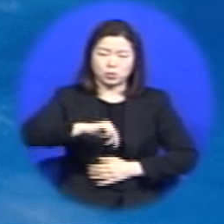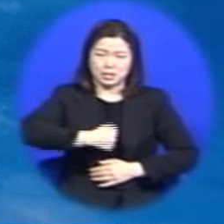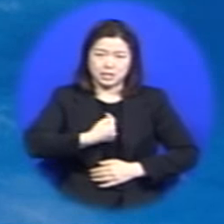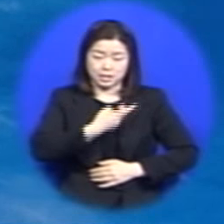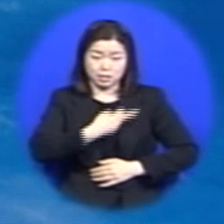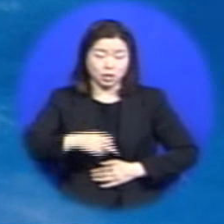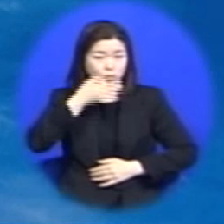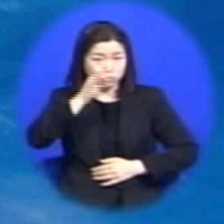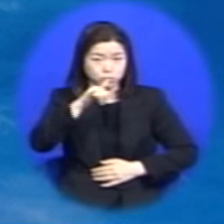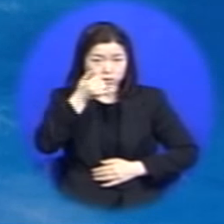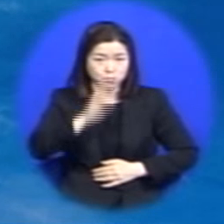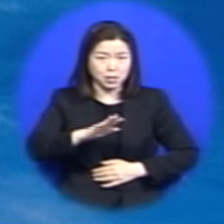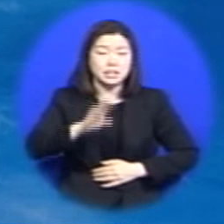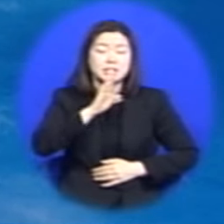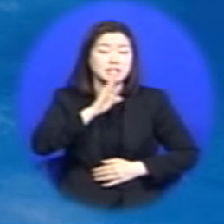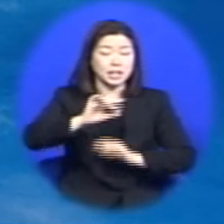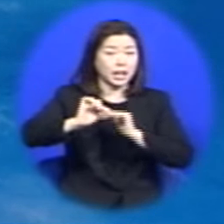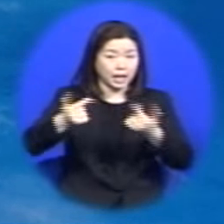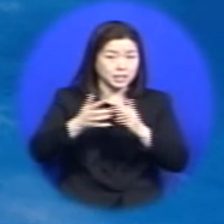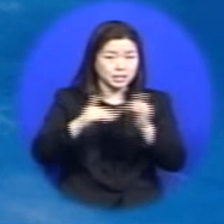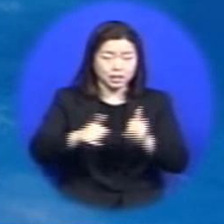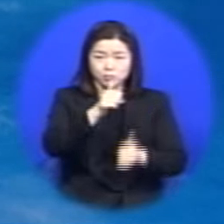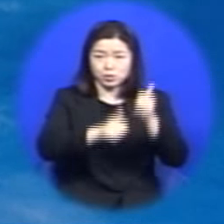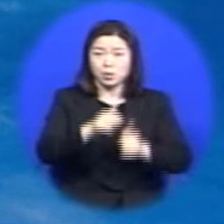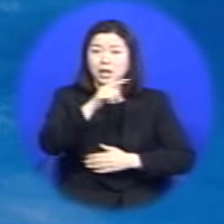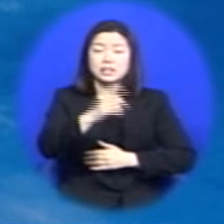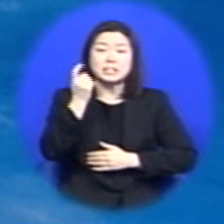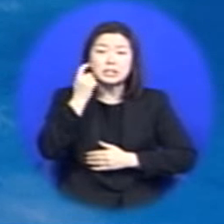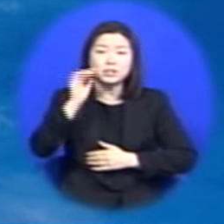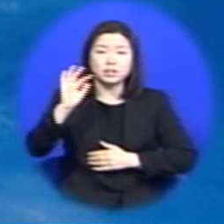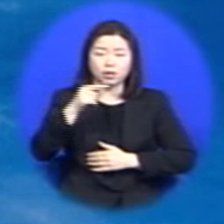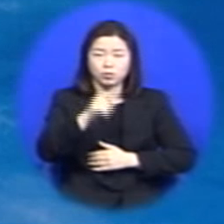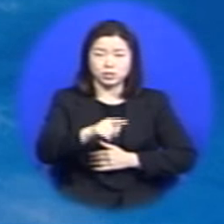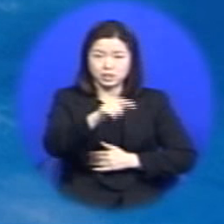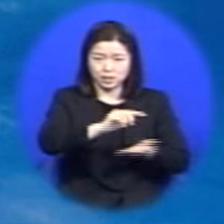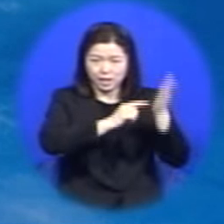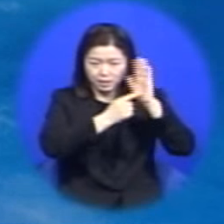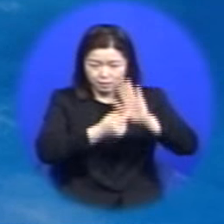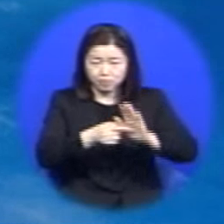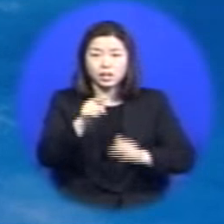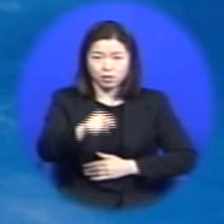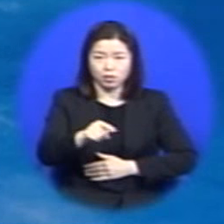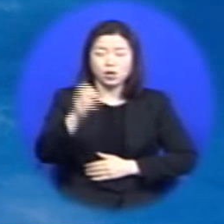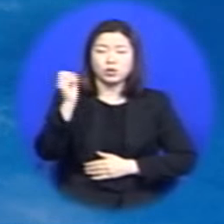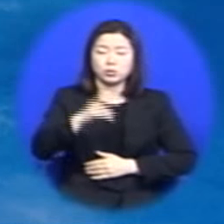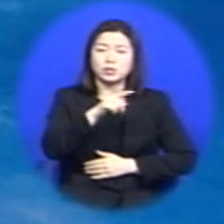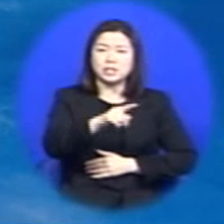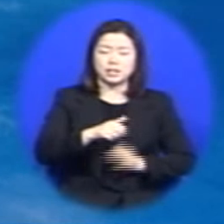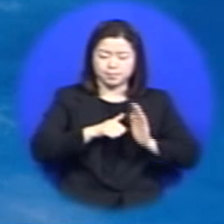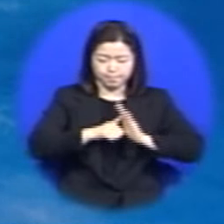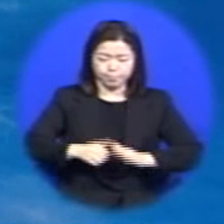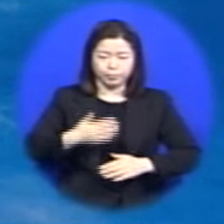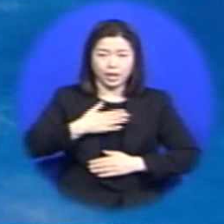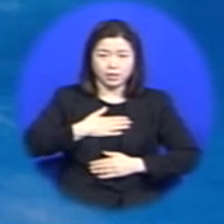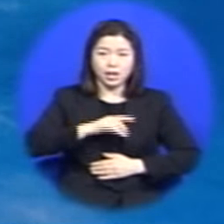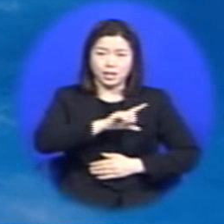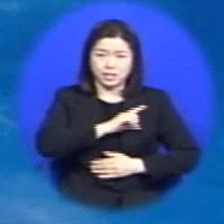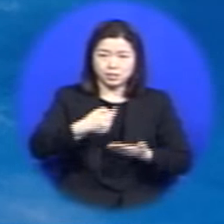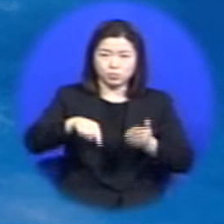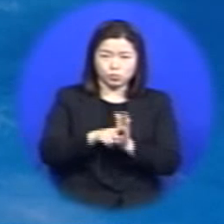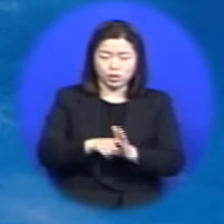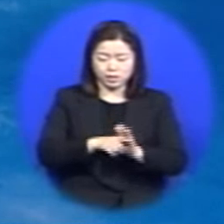하되 아닌 자들을 시험하여 그의 거짓된 것을 내가 드러낸 것과 또 내가 참고 내 이름을 위하여